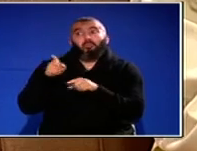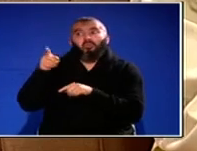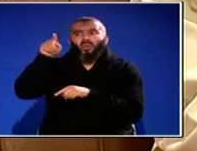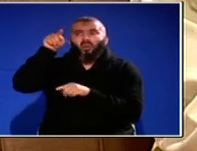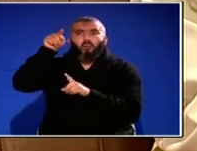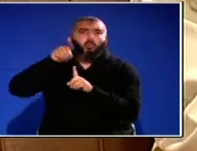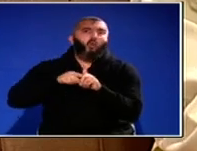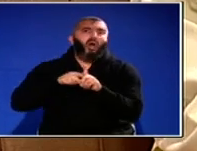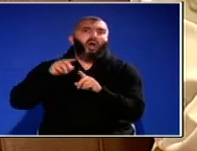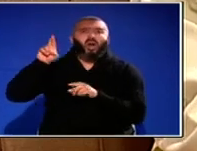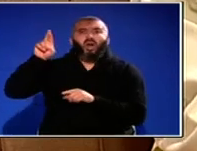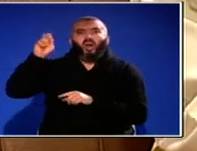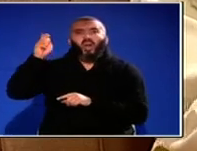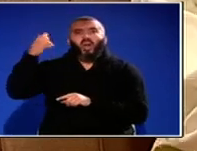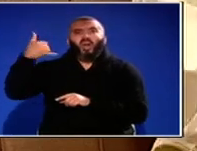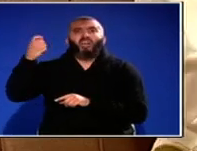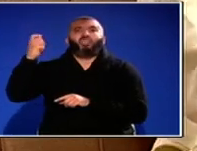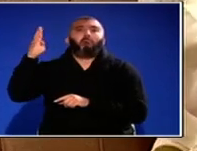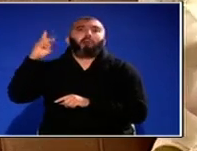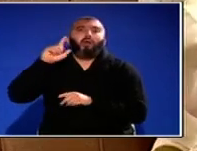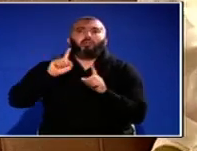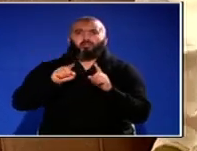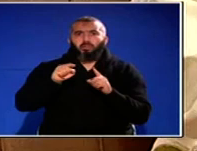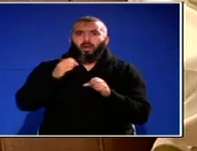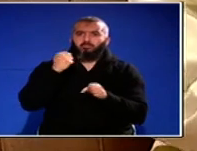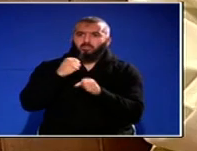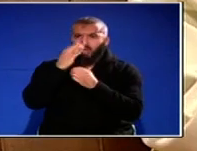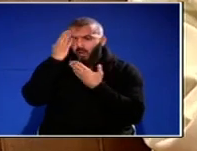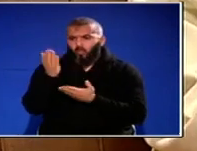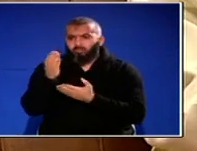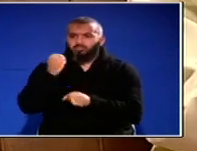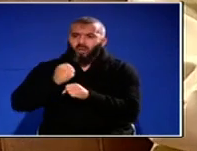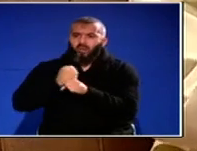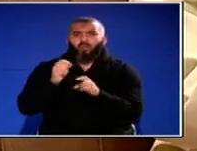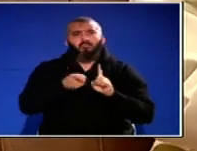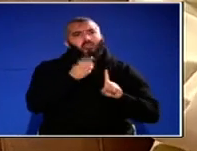يتميز بعبادة معينة. لا يتميز بعبادة معينة،